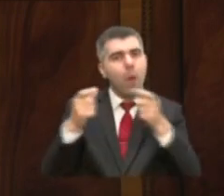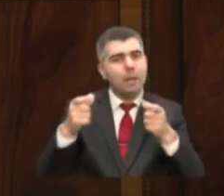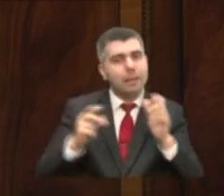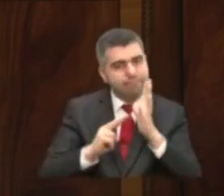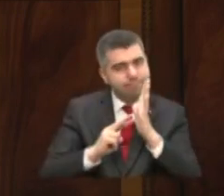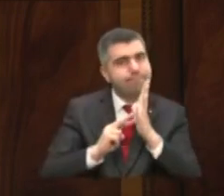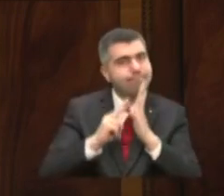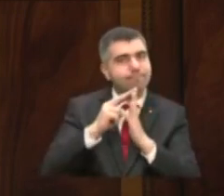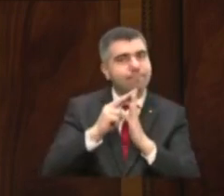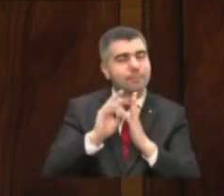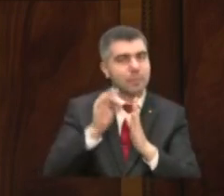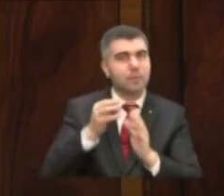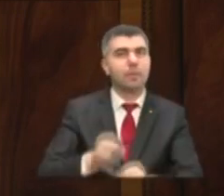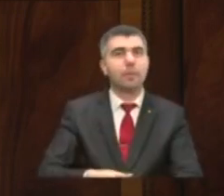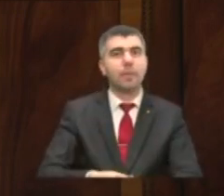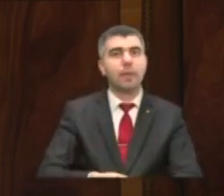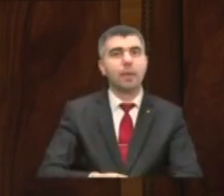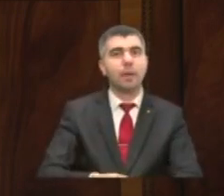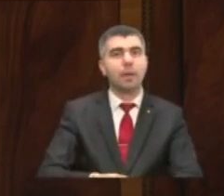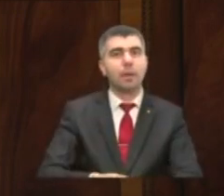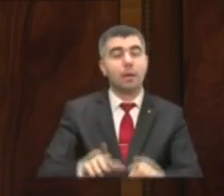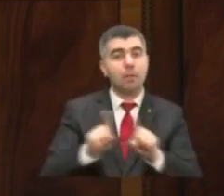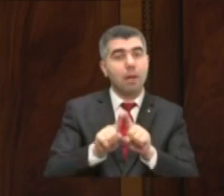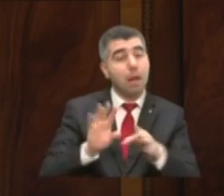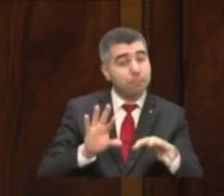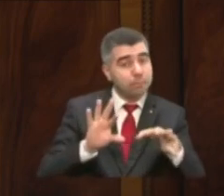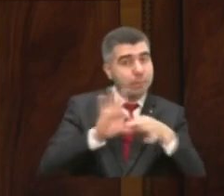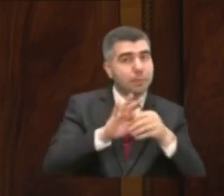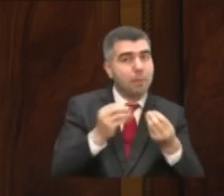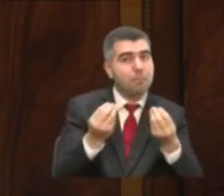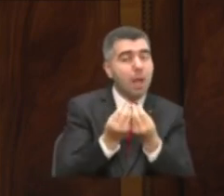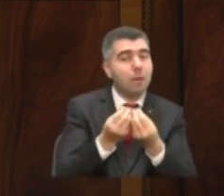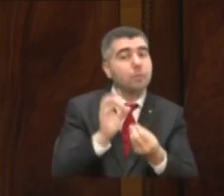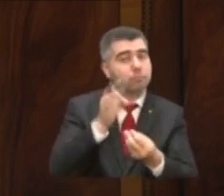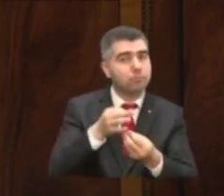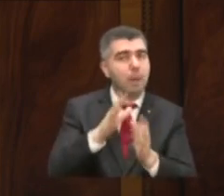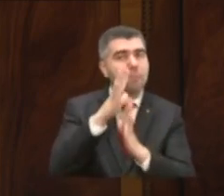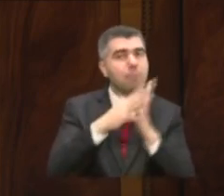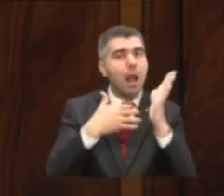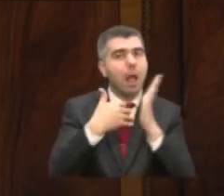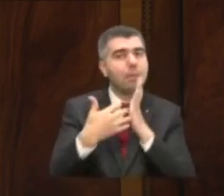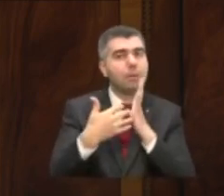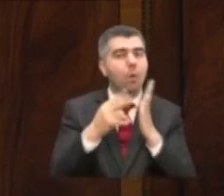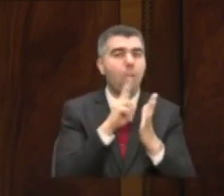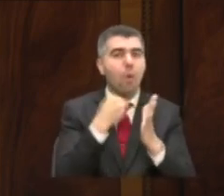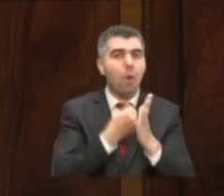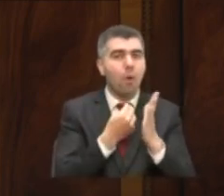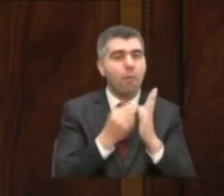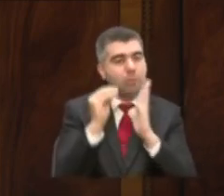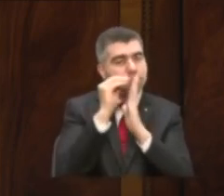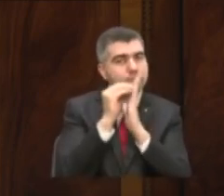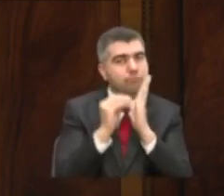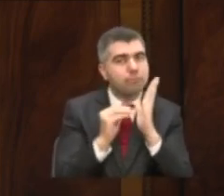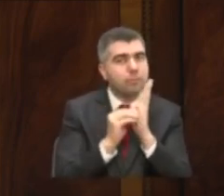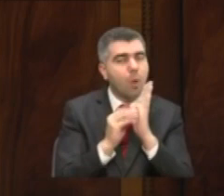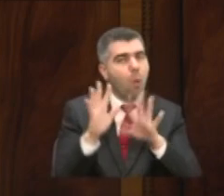إذن باش نقول بأن احنا من خارطين في إطار البرنامج الحكومي نفسه، الأغلبية كلها، هذا ماشي حزب